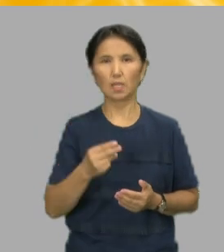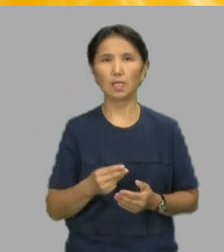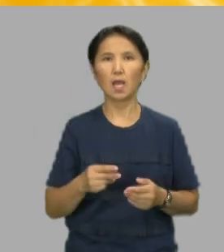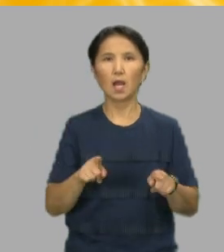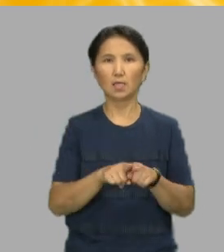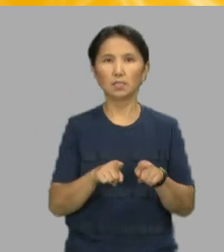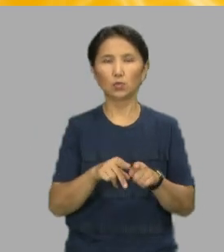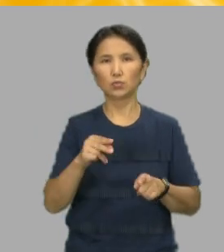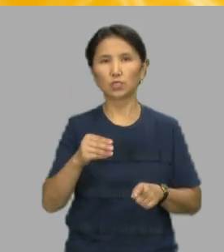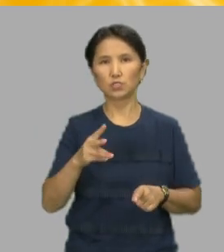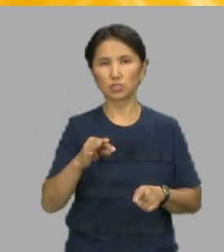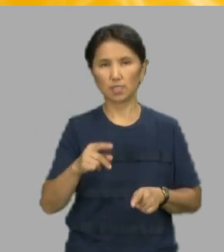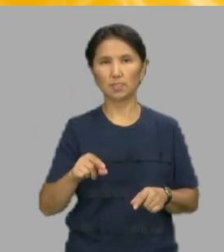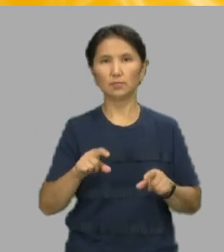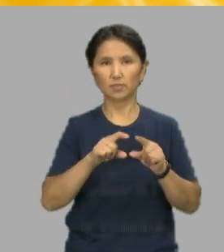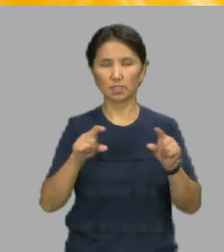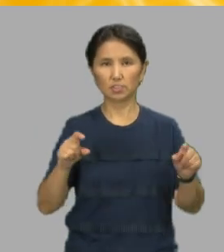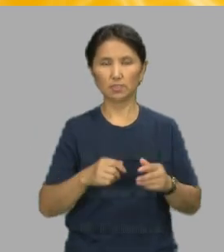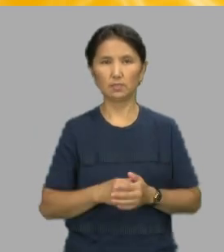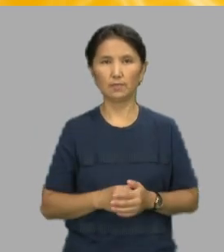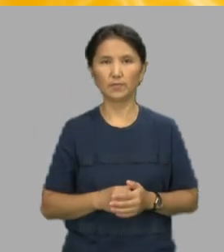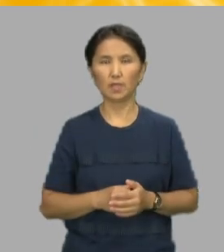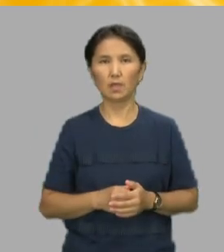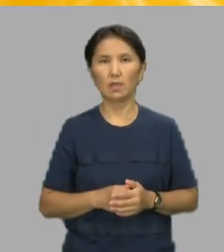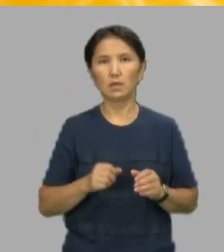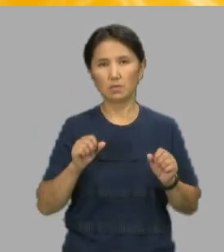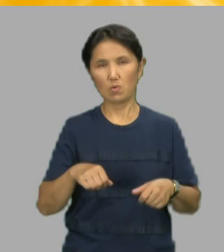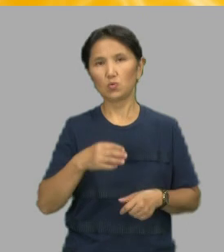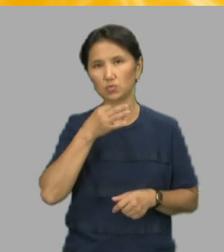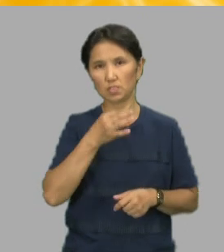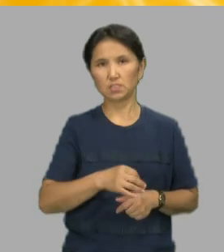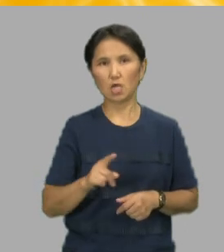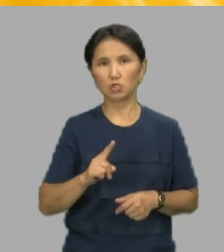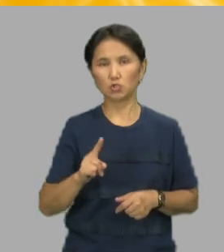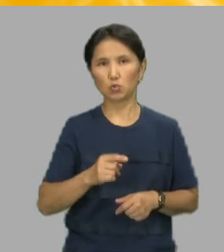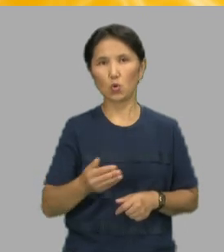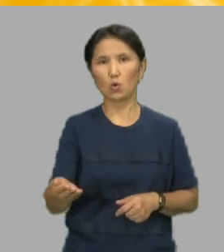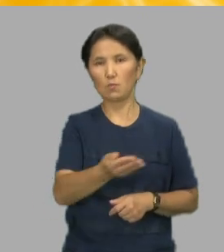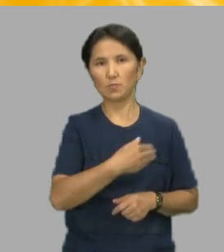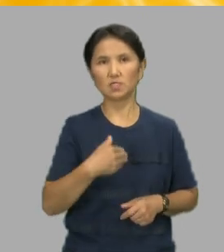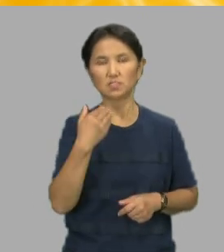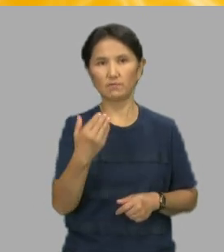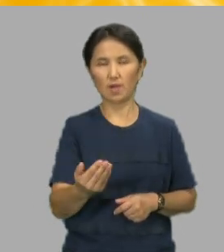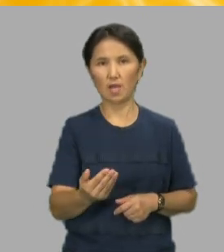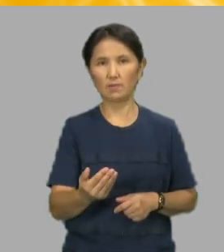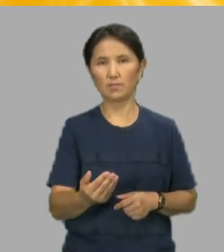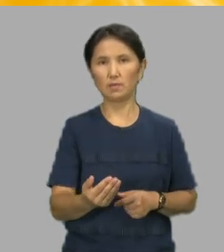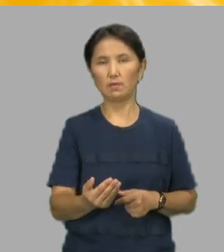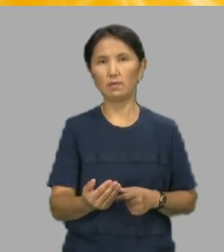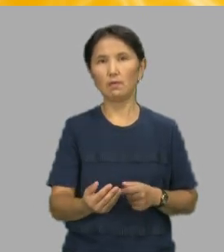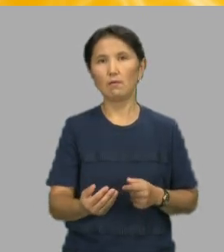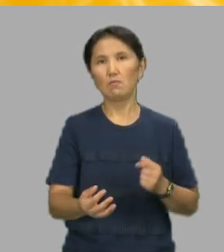члены предложения. И могу сказать, что мы с вами подошли к